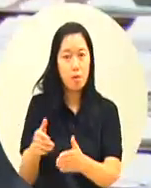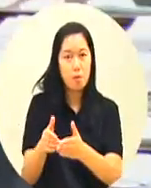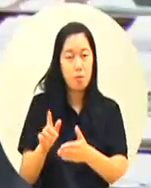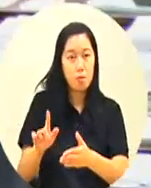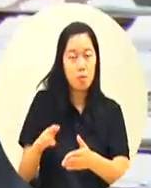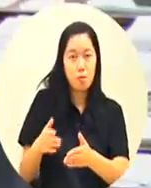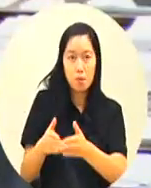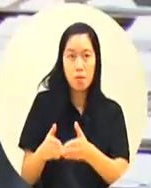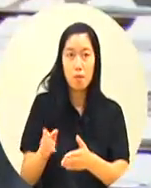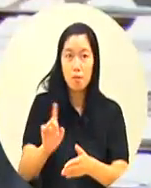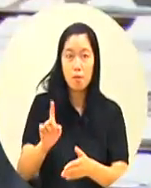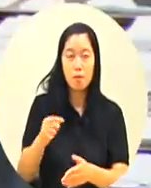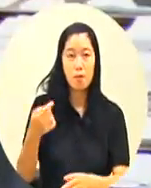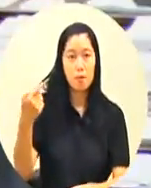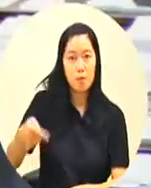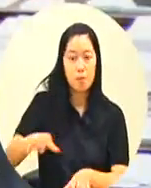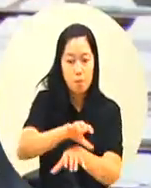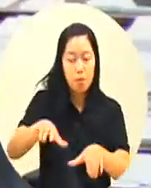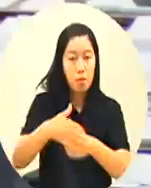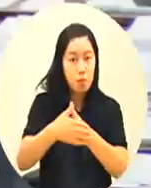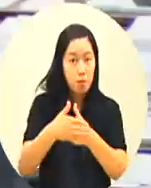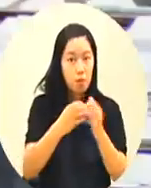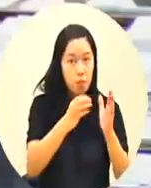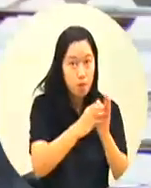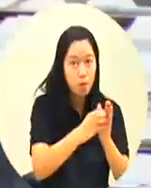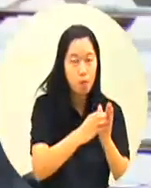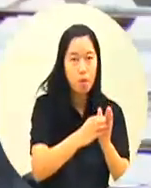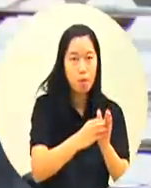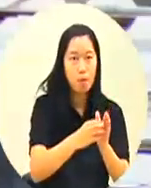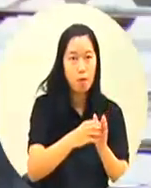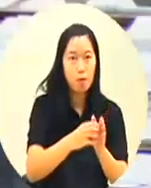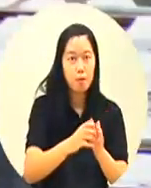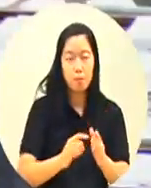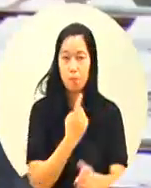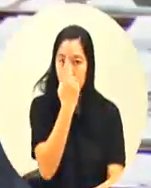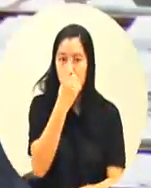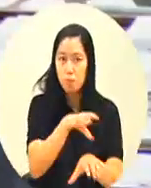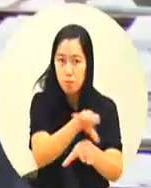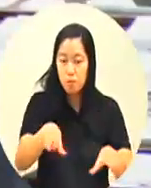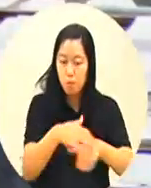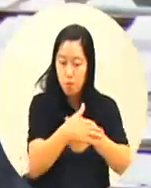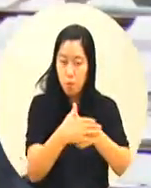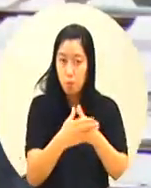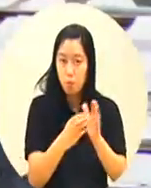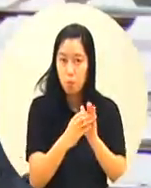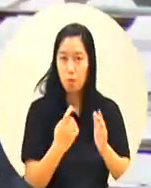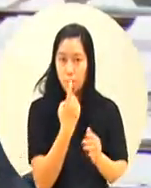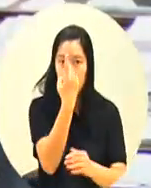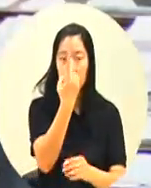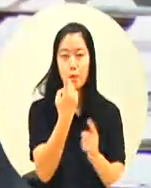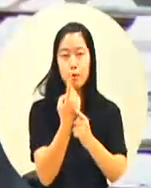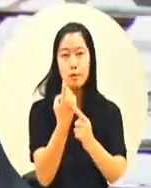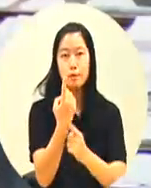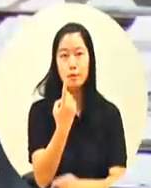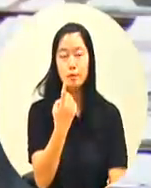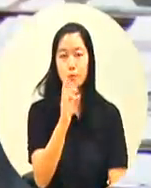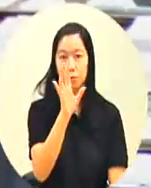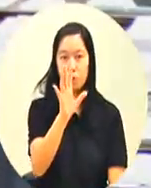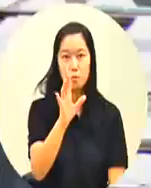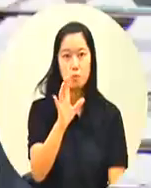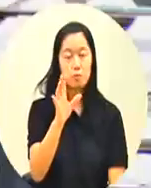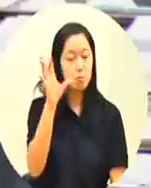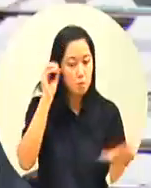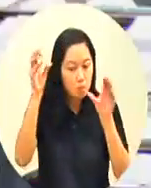要把环保局，因为只有环保局，我一直在讲，只有环保局有那个资